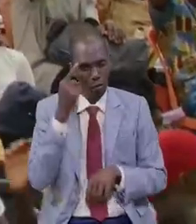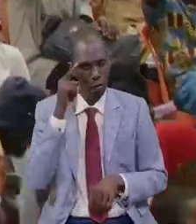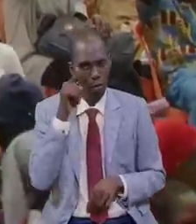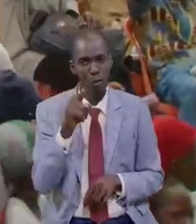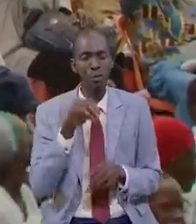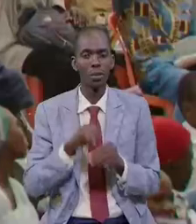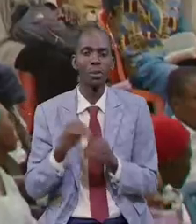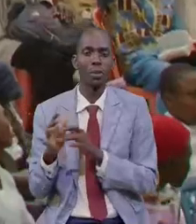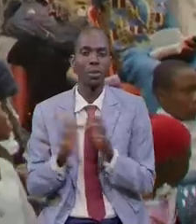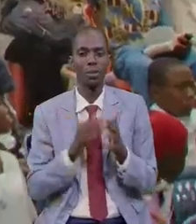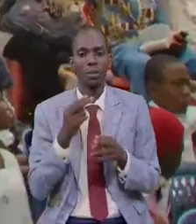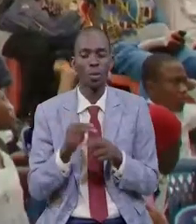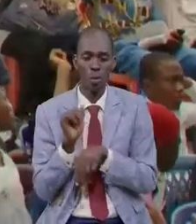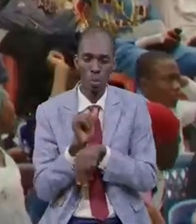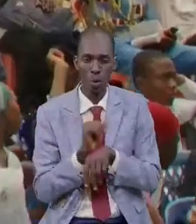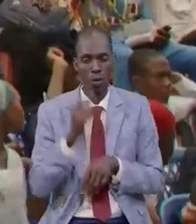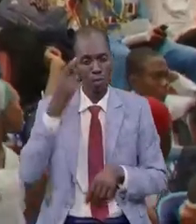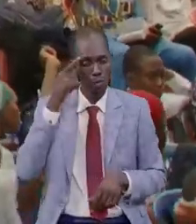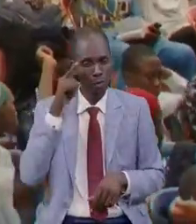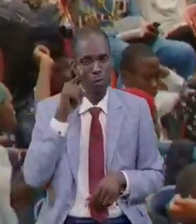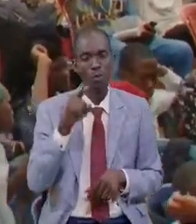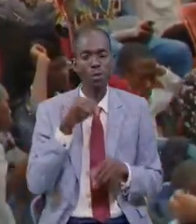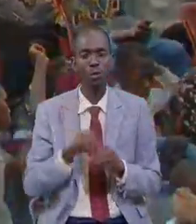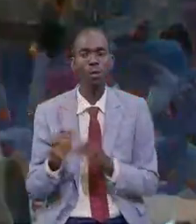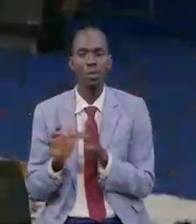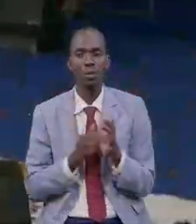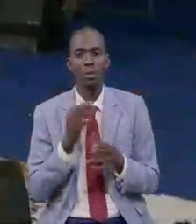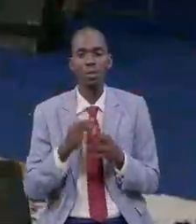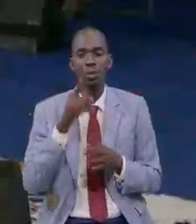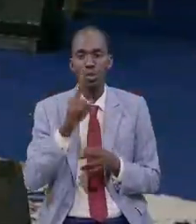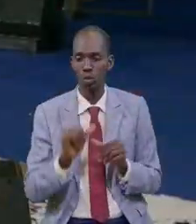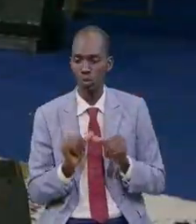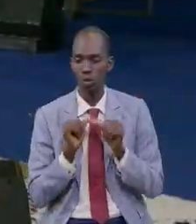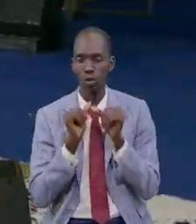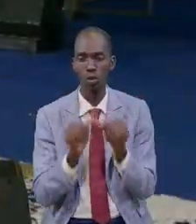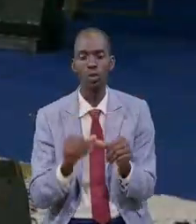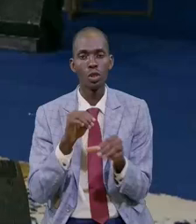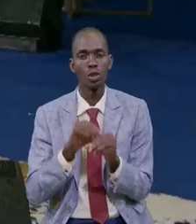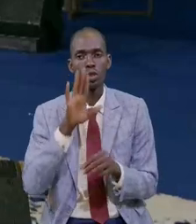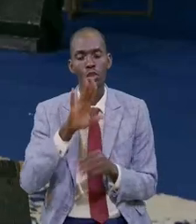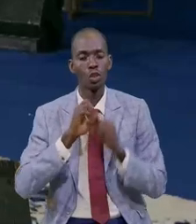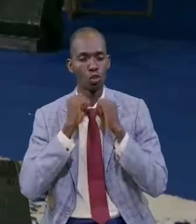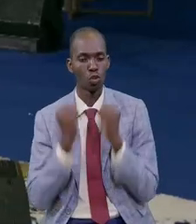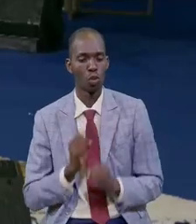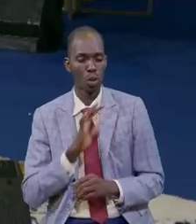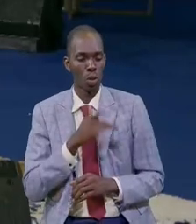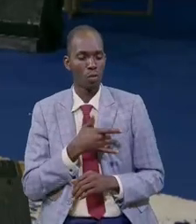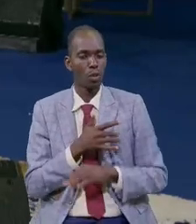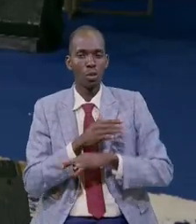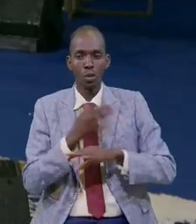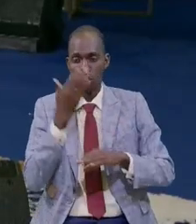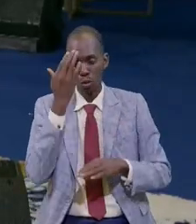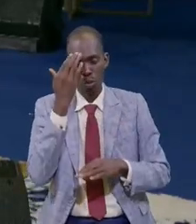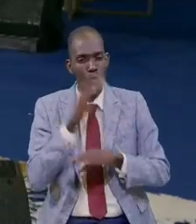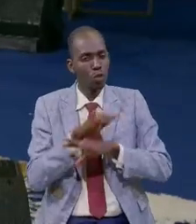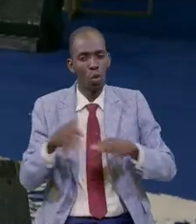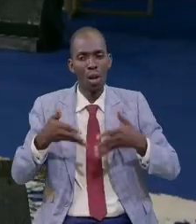toi il est en train de travailler en ta faveur garde cette conviction et il y a pas de corruption par la